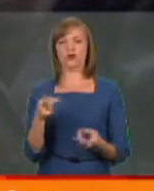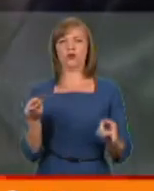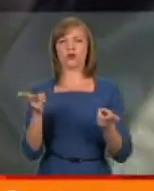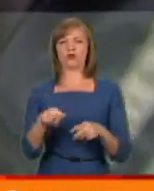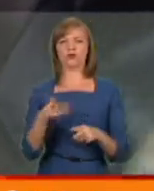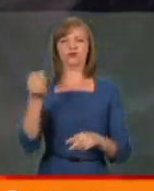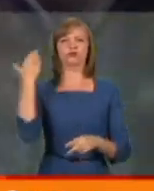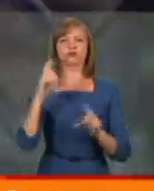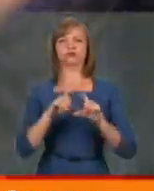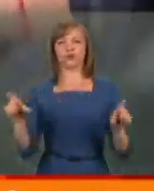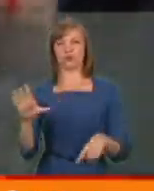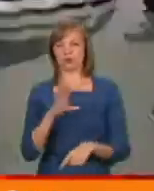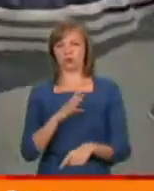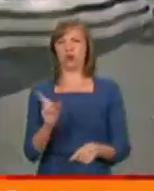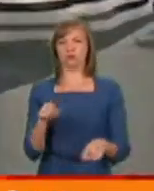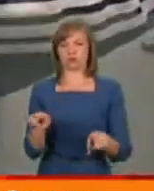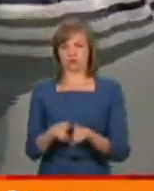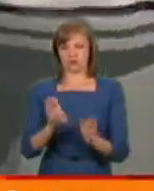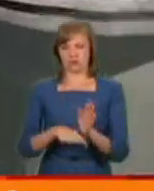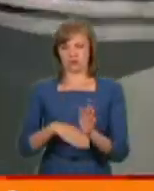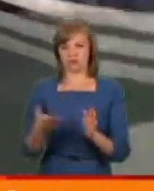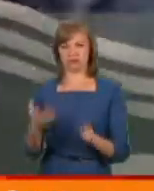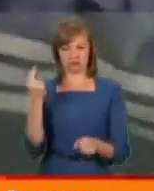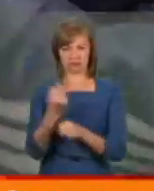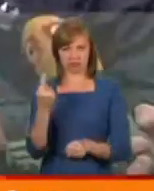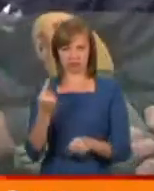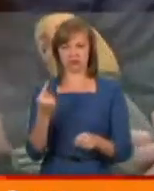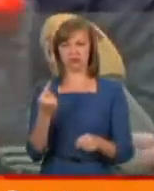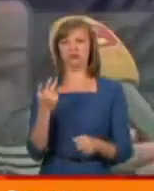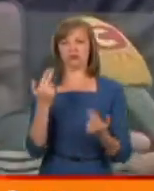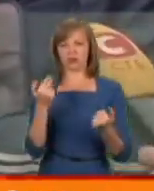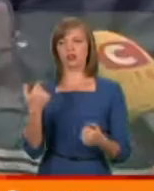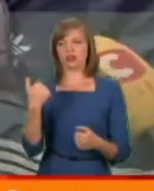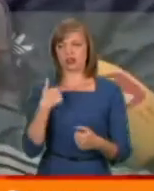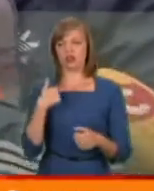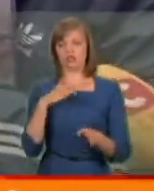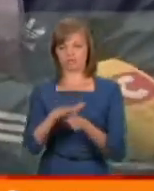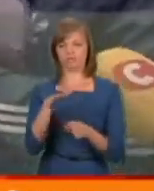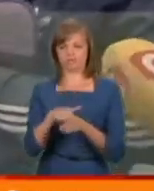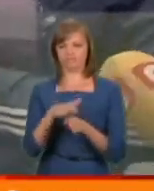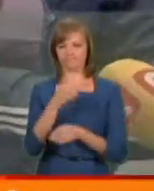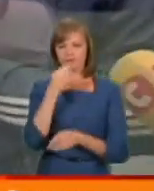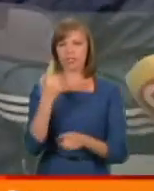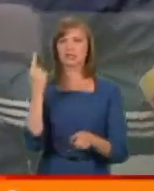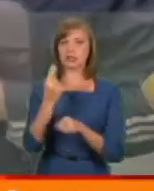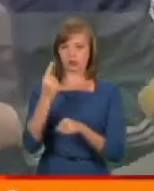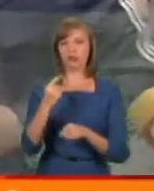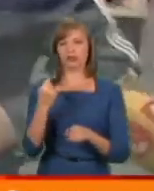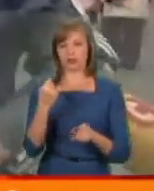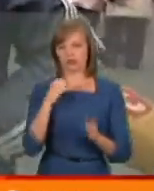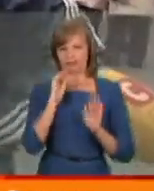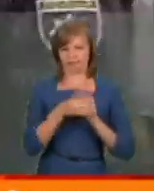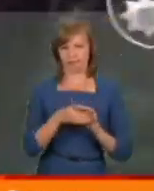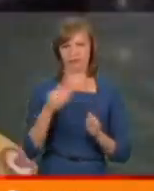що школи я хлопці показав, і що тут такого? Заборонено. Да, я законопослушний громадянин. Заборонено, значить, ми його не